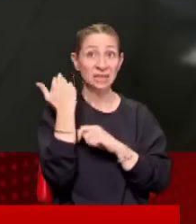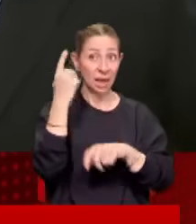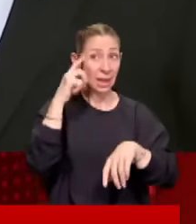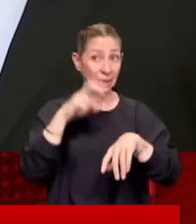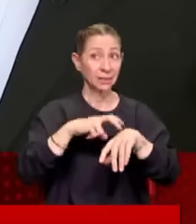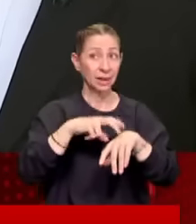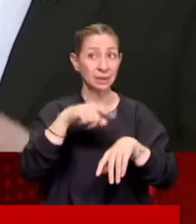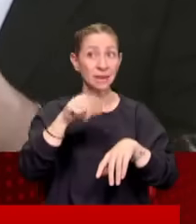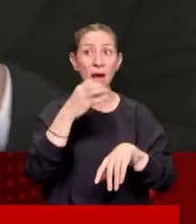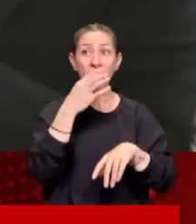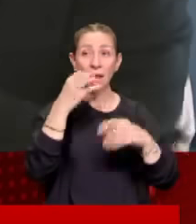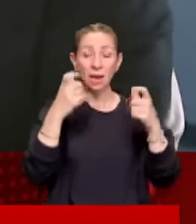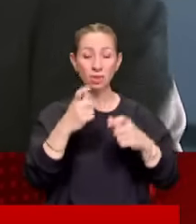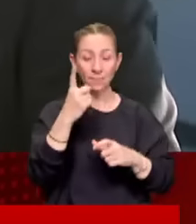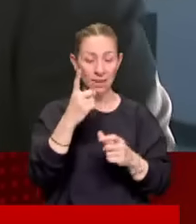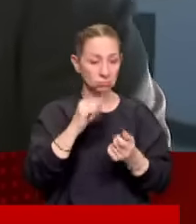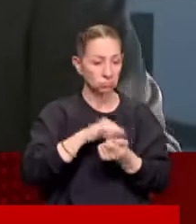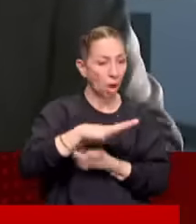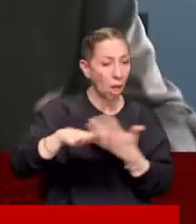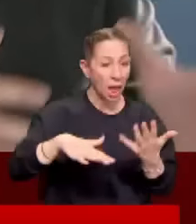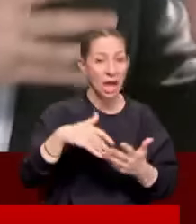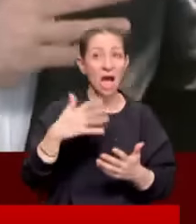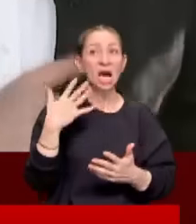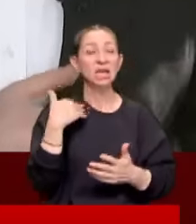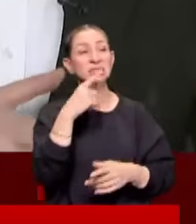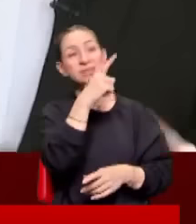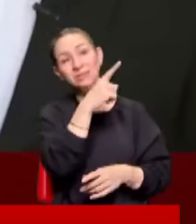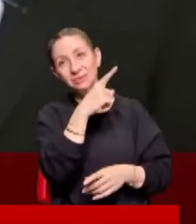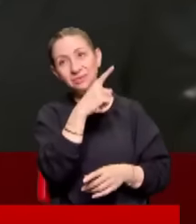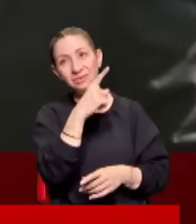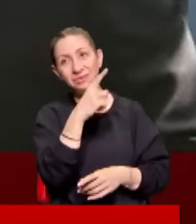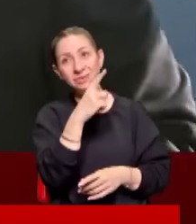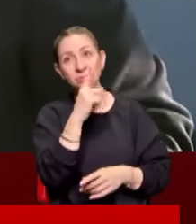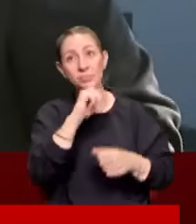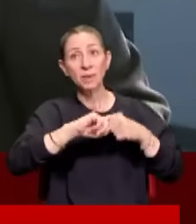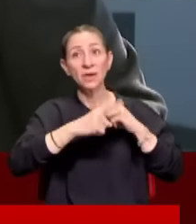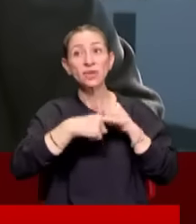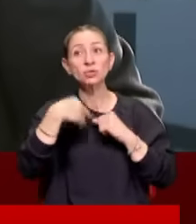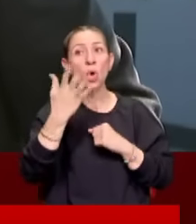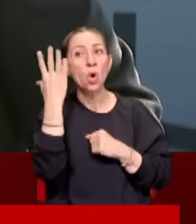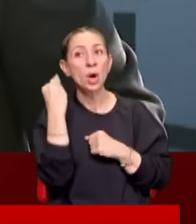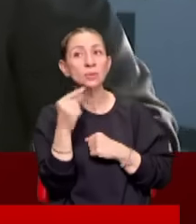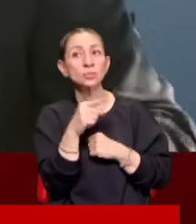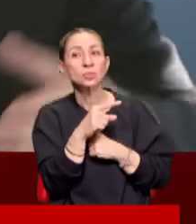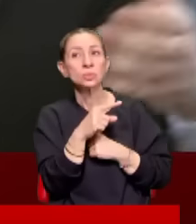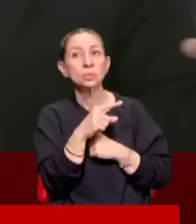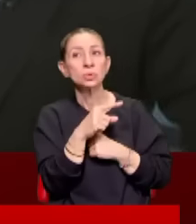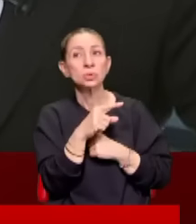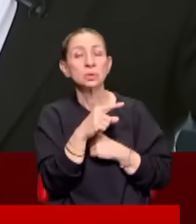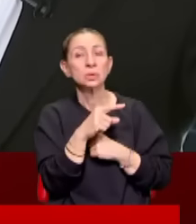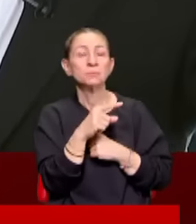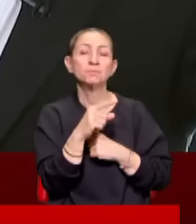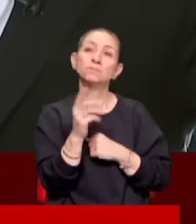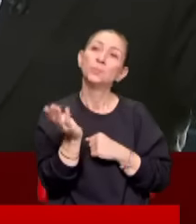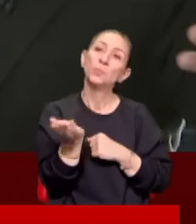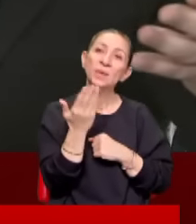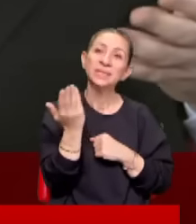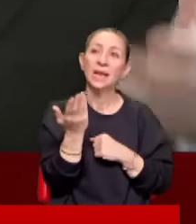hatırlayın, Ankara'da olan bir hadiseyi Kars'taki vatandaşımız bir hafta sonra öğreniyordu. Efendime